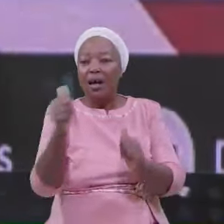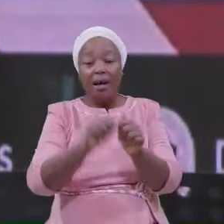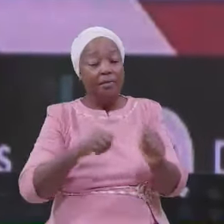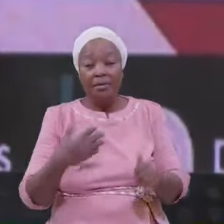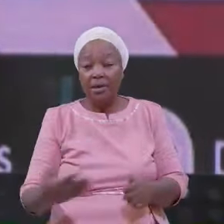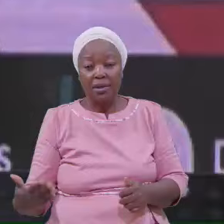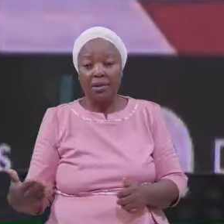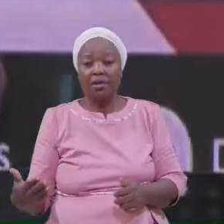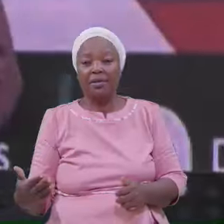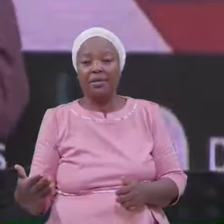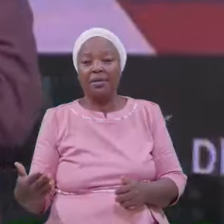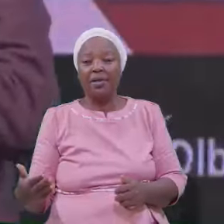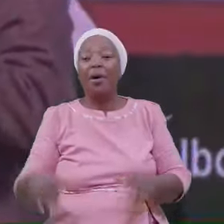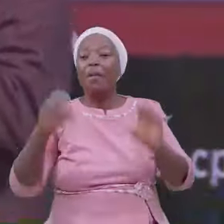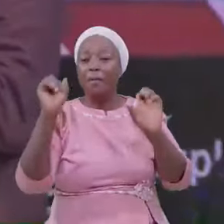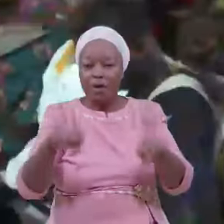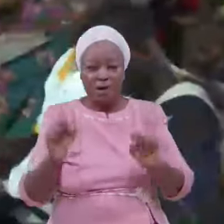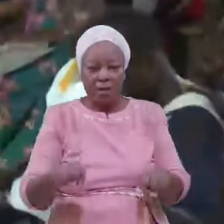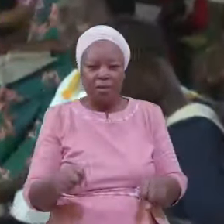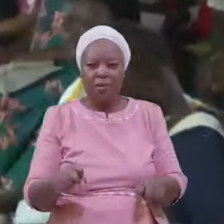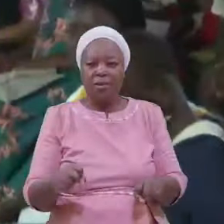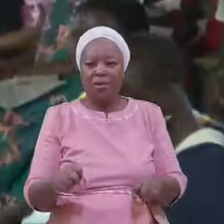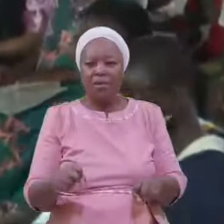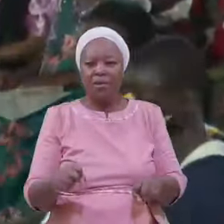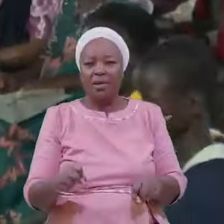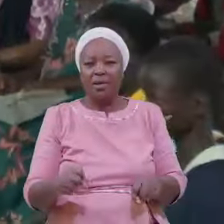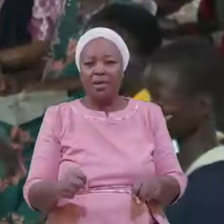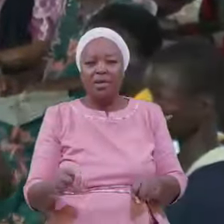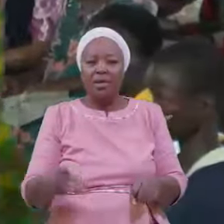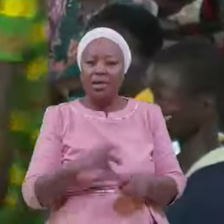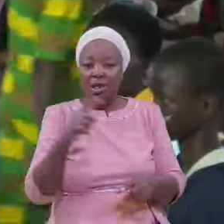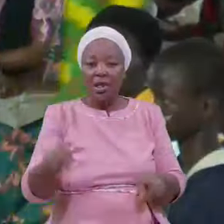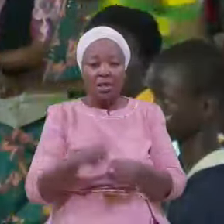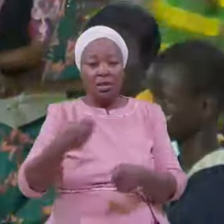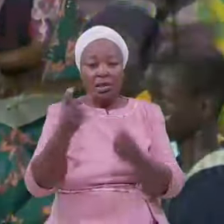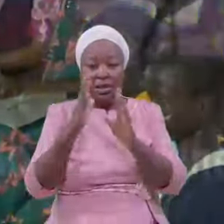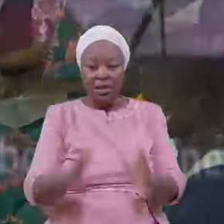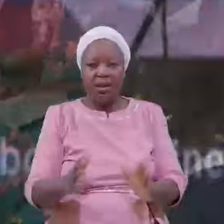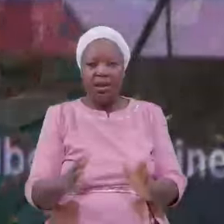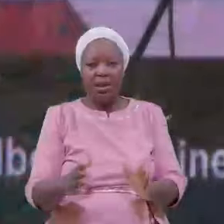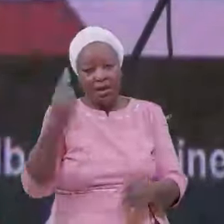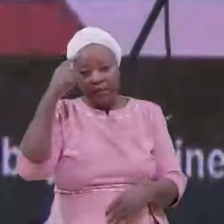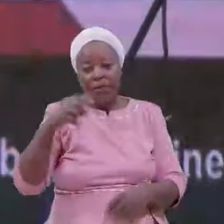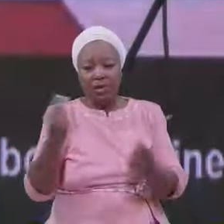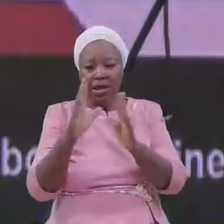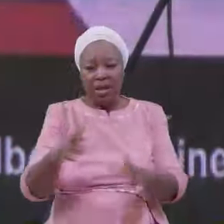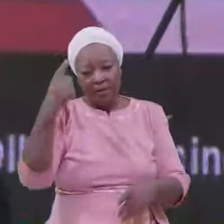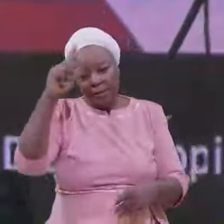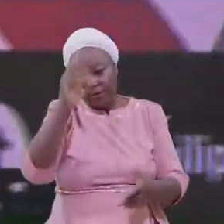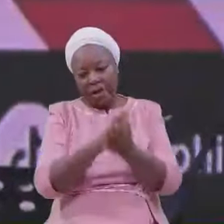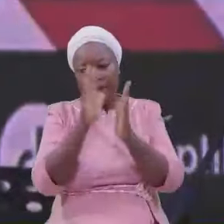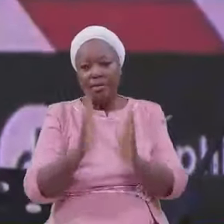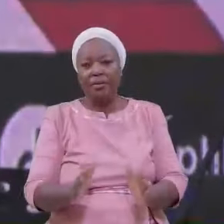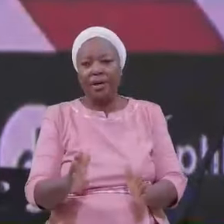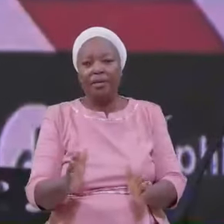Lahat. Possible. Posible. For the sinner. Para for the sa isang believer, makasalan. Everyone. Sa isang mananampalataya.